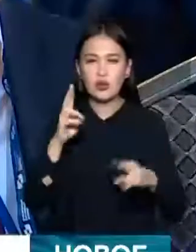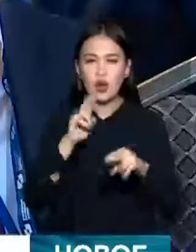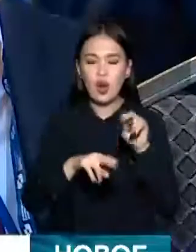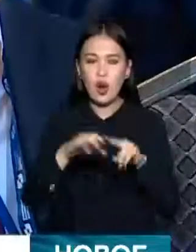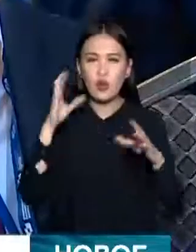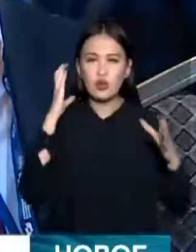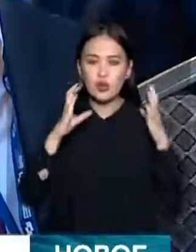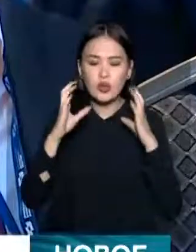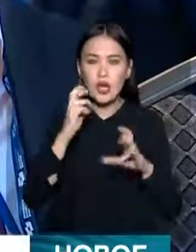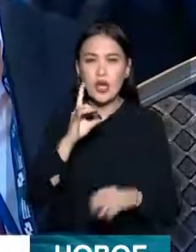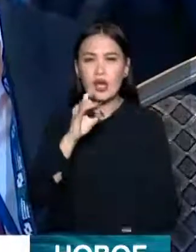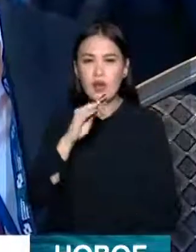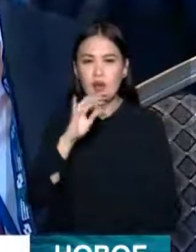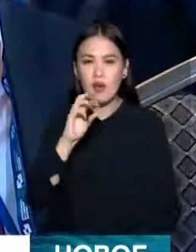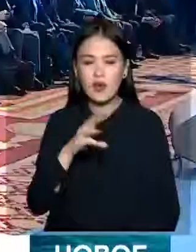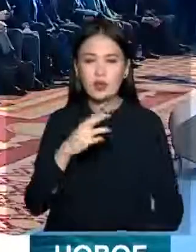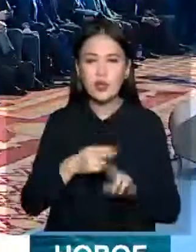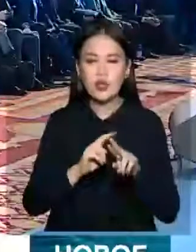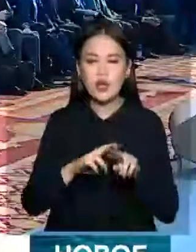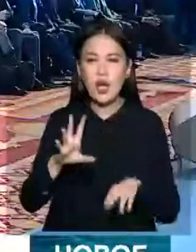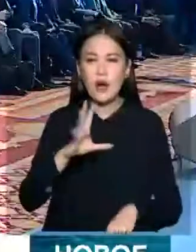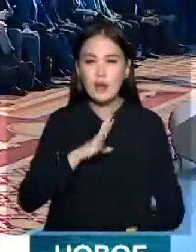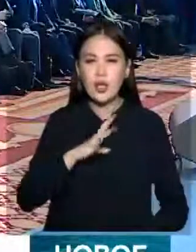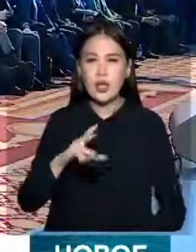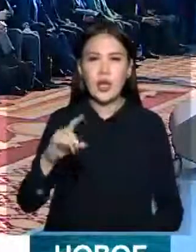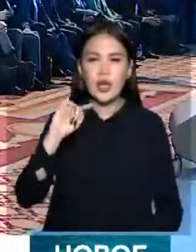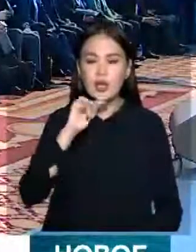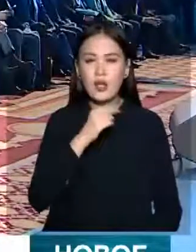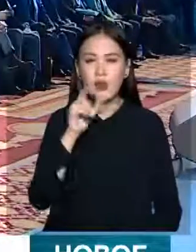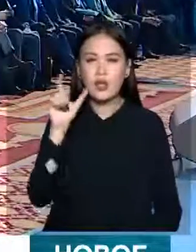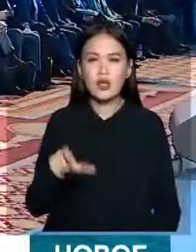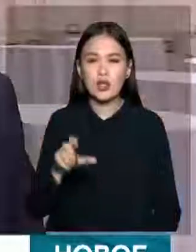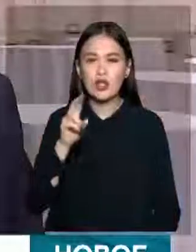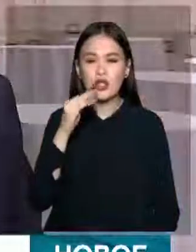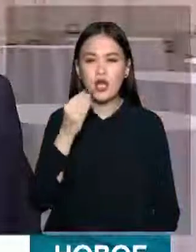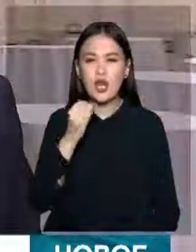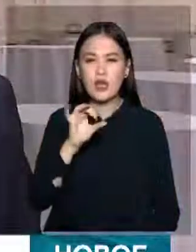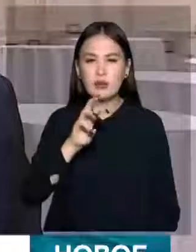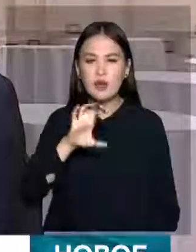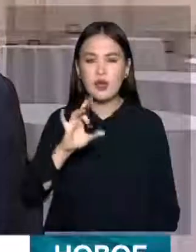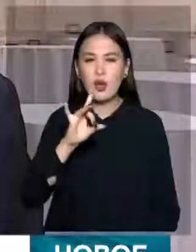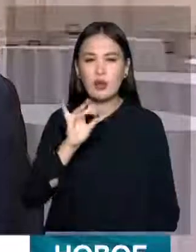институты и продолжать реформы, считает известный британский экономист Джеймс Робинсон.